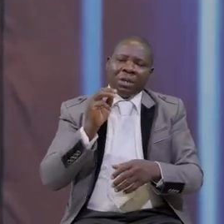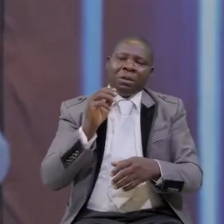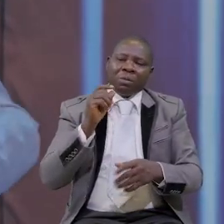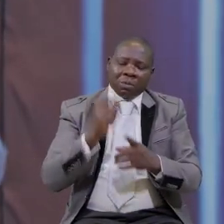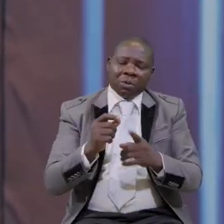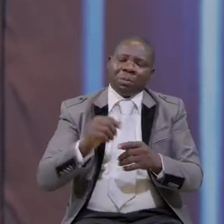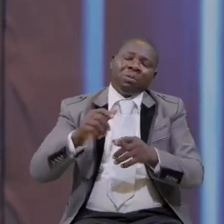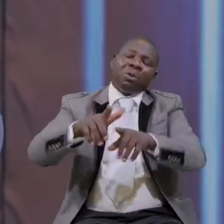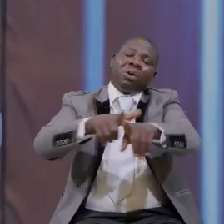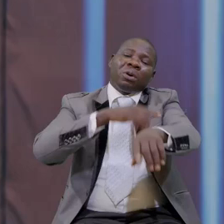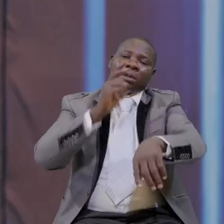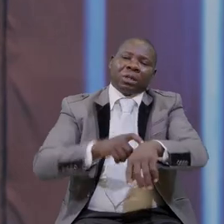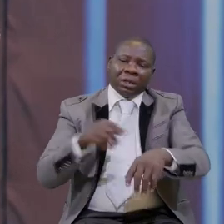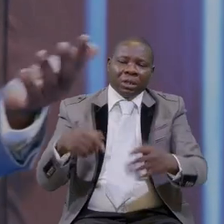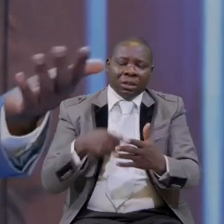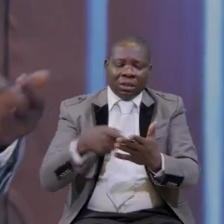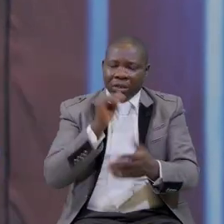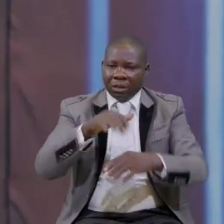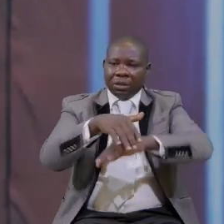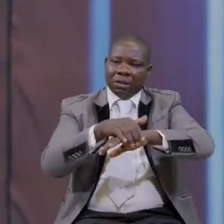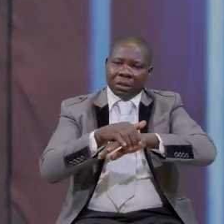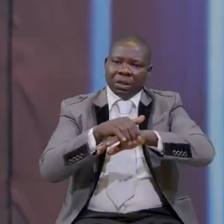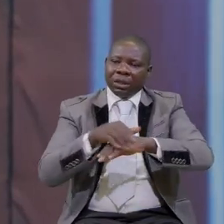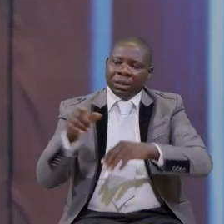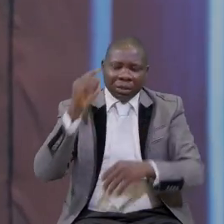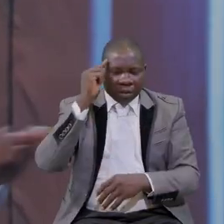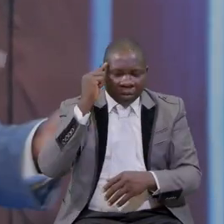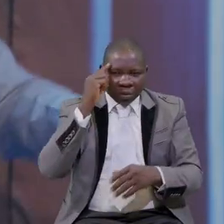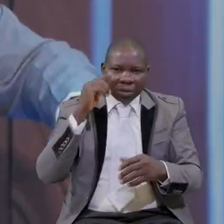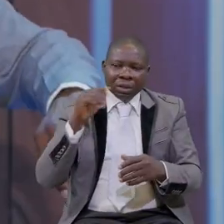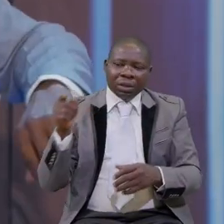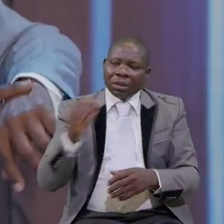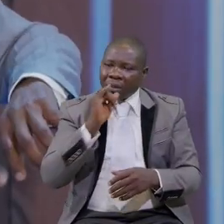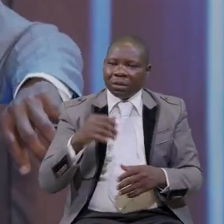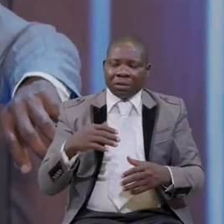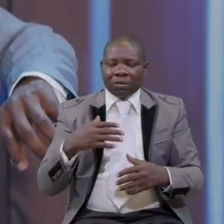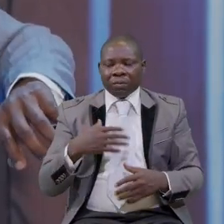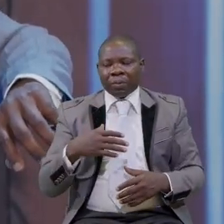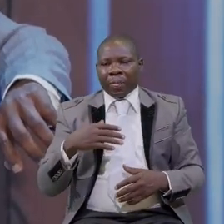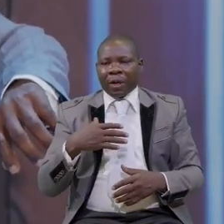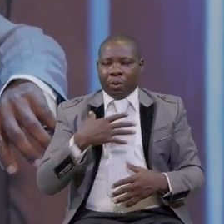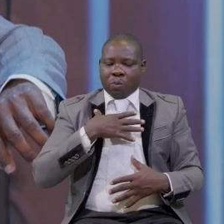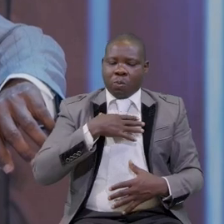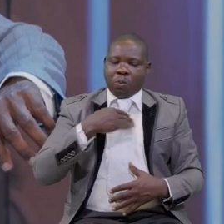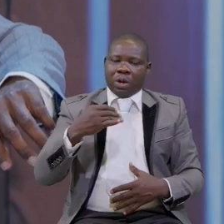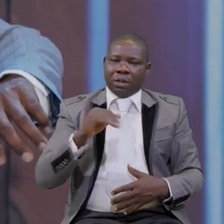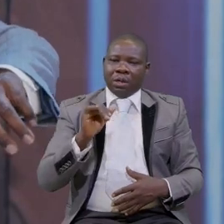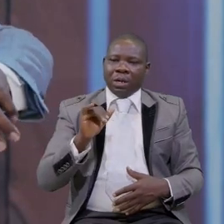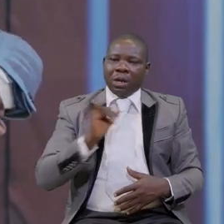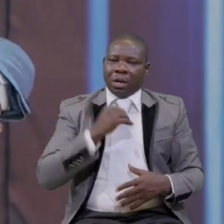longtemps. C'est en Angleterre. Et il pensait qu'il est blanc, que moi je